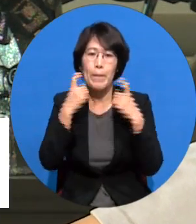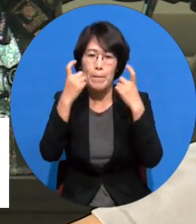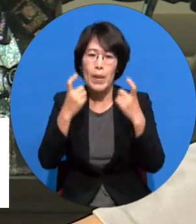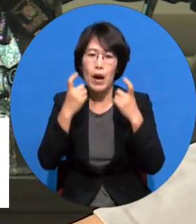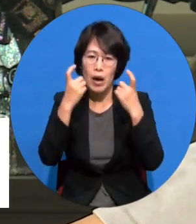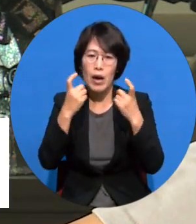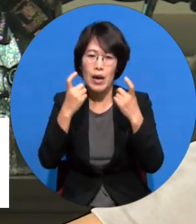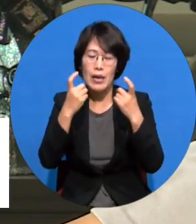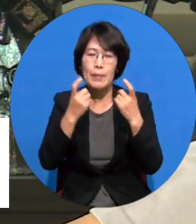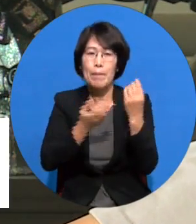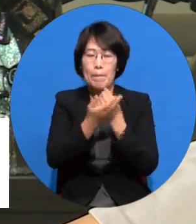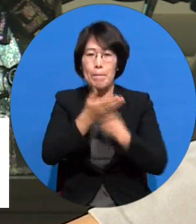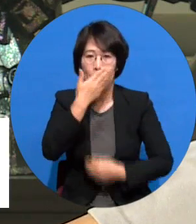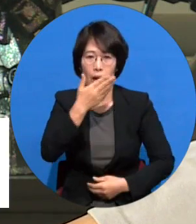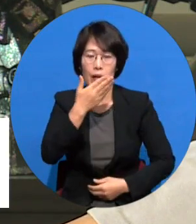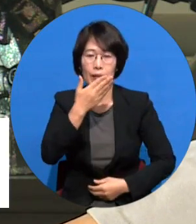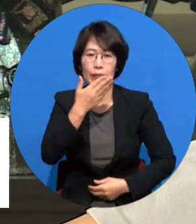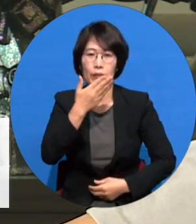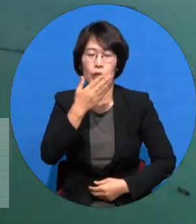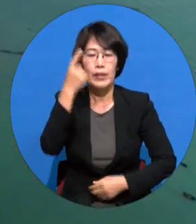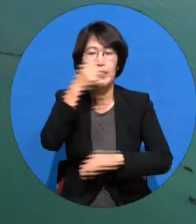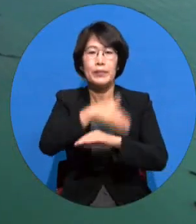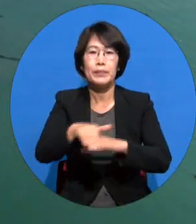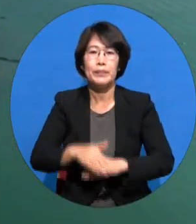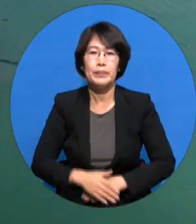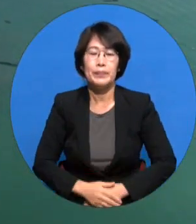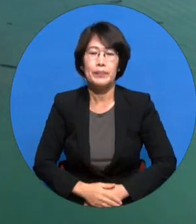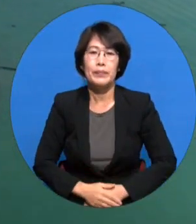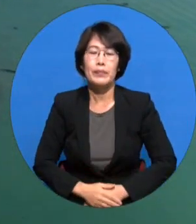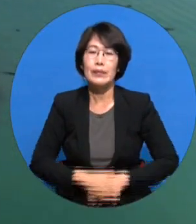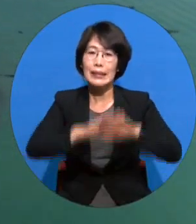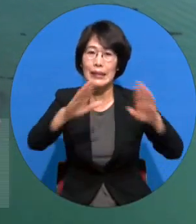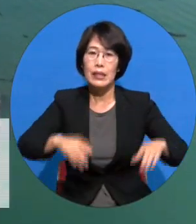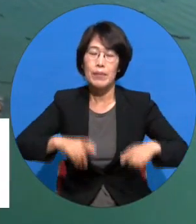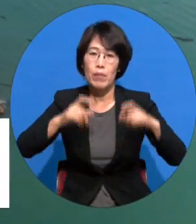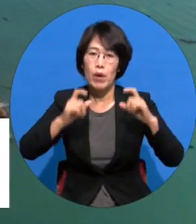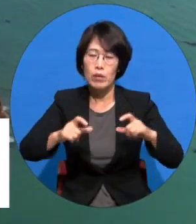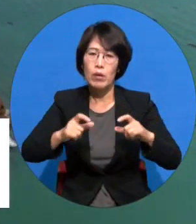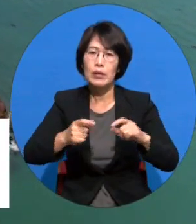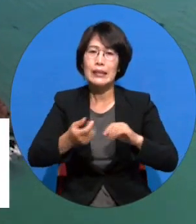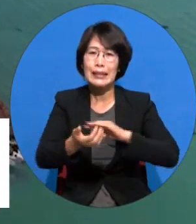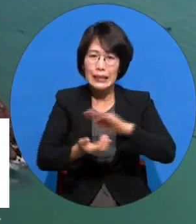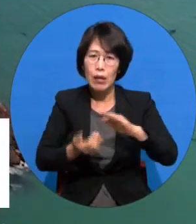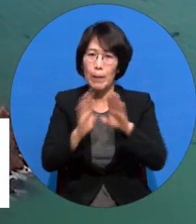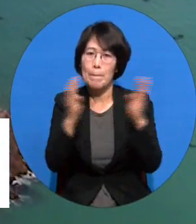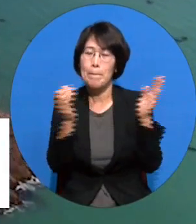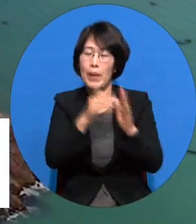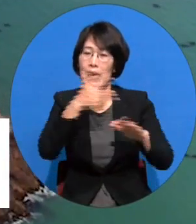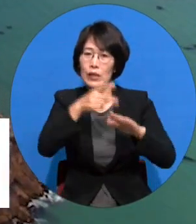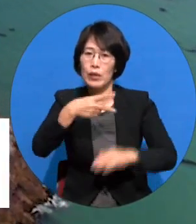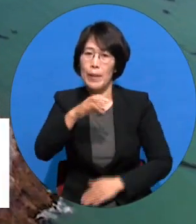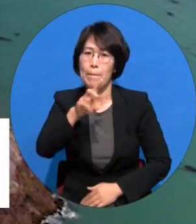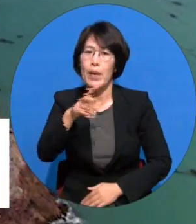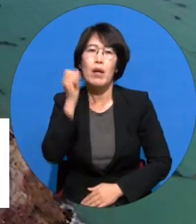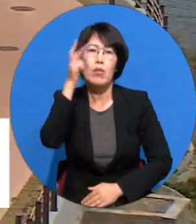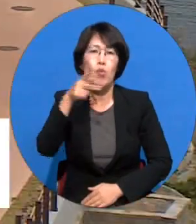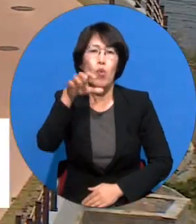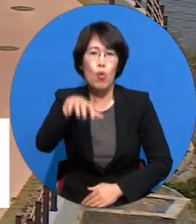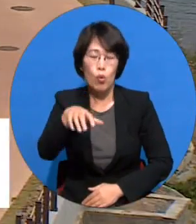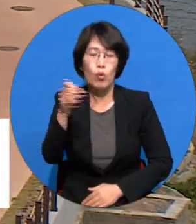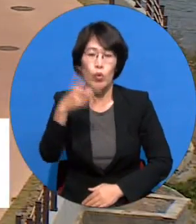이 섬이 될수 있도록 그렇게 할 계획입니다. 전남에서는 앞서 개장한 진도 대명 리조트를